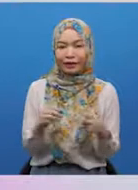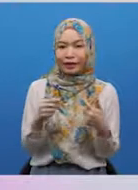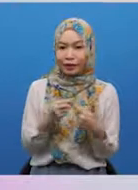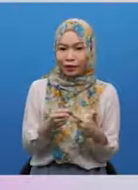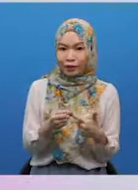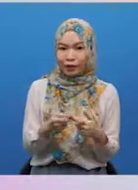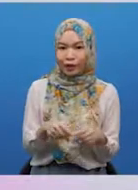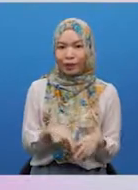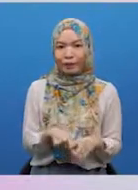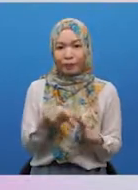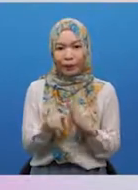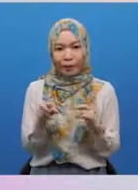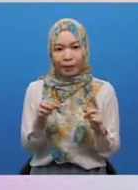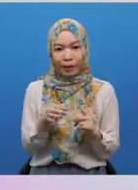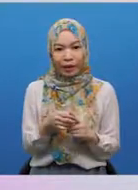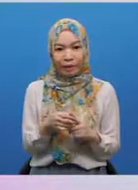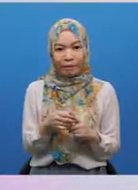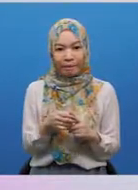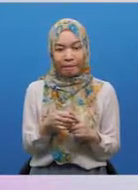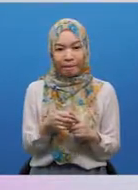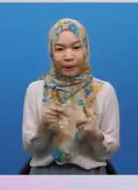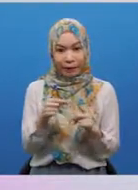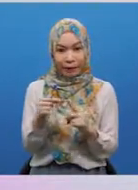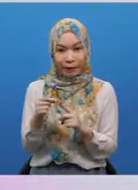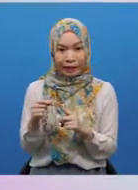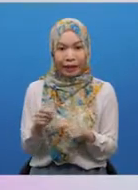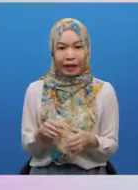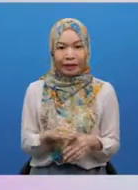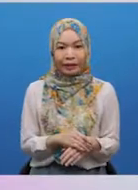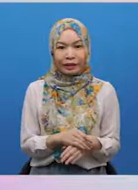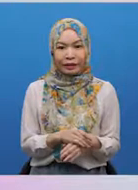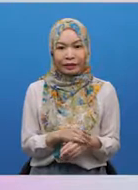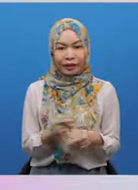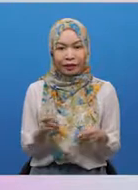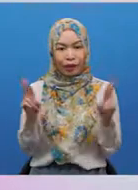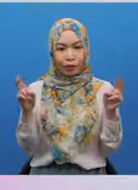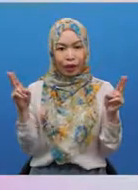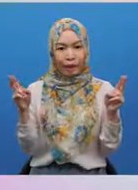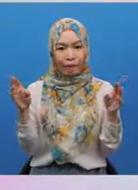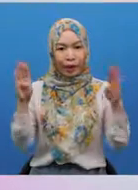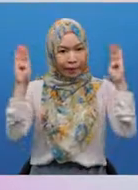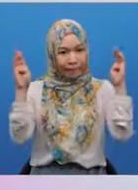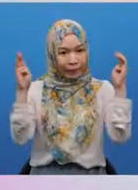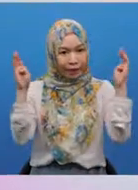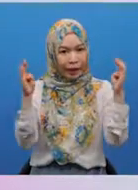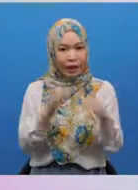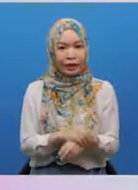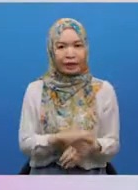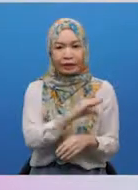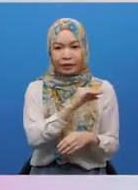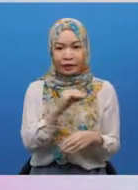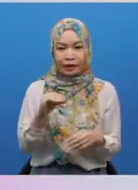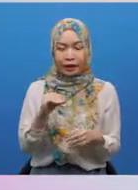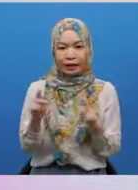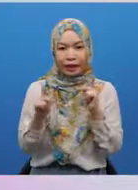3. Kiasan, 4. Simpulan bahasa, 5. Perbilangan dan 6. Kata-kata hikmat atau lidah pendeta.